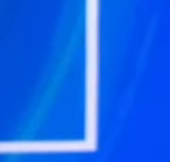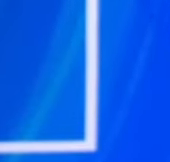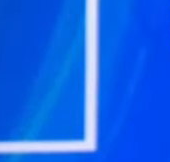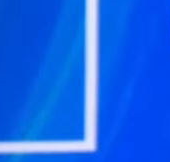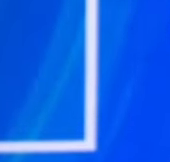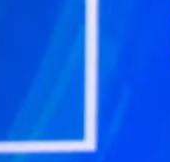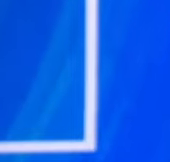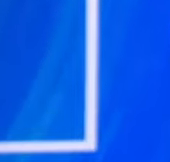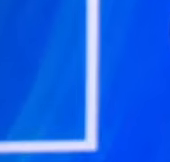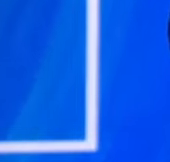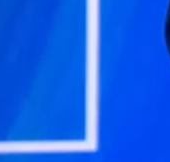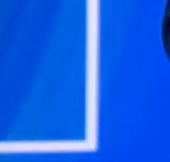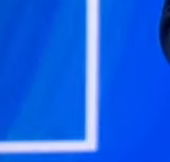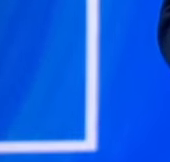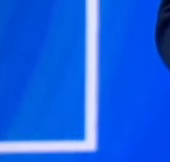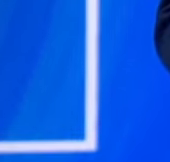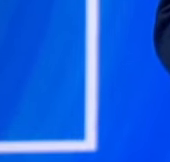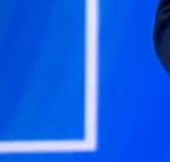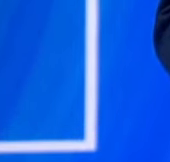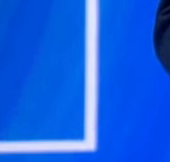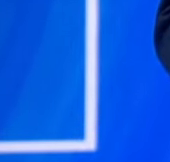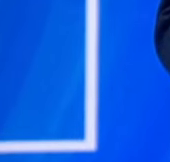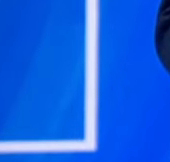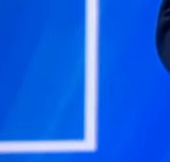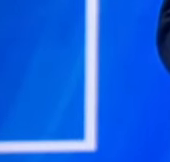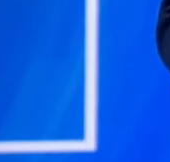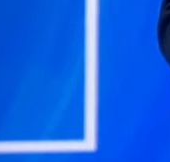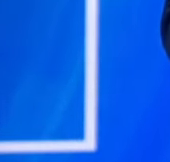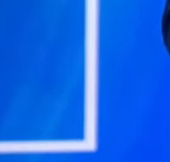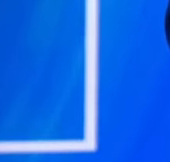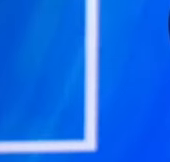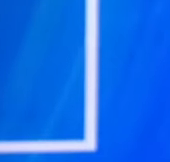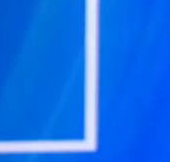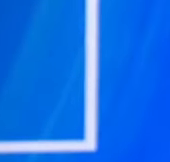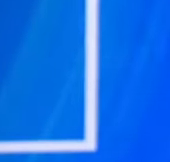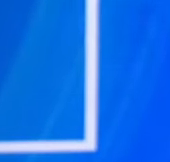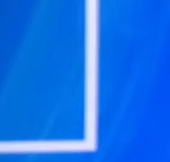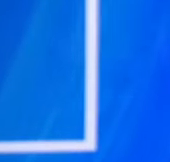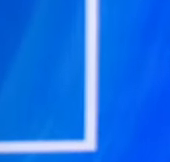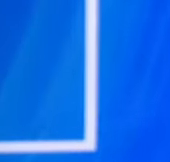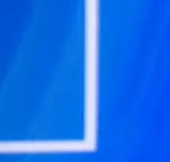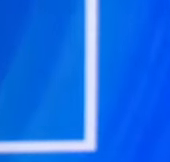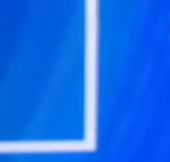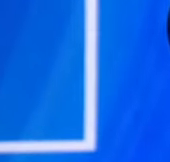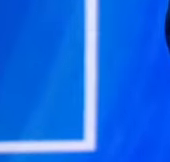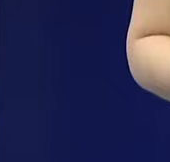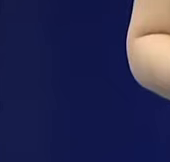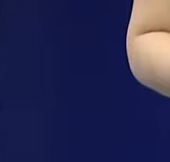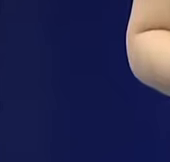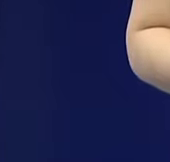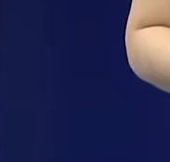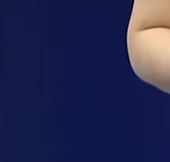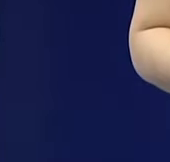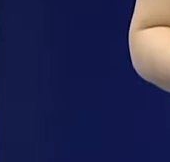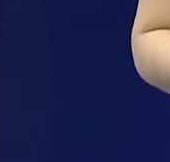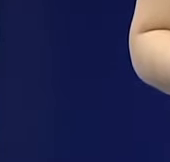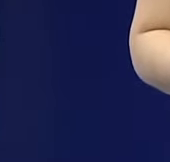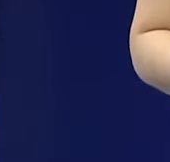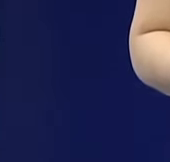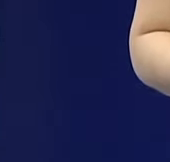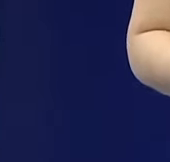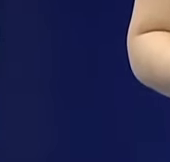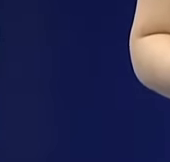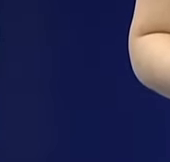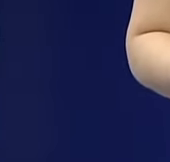At yan, Iga, ng mga balitang ating sinaksihan, ako naman, Arnold Clavio. Ito ang inyong Liga ng Katotohanan. Ako po si